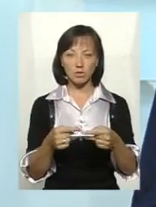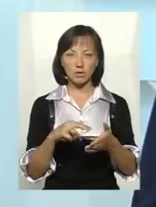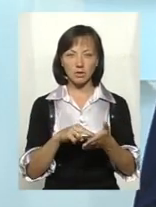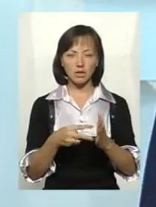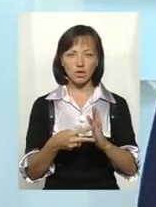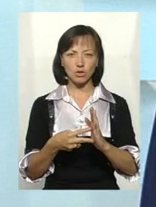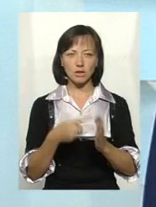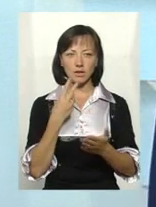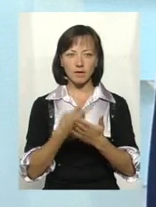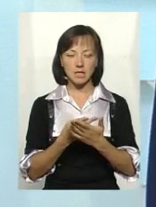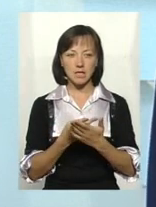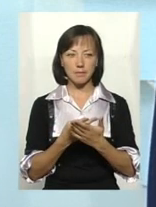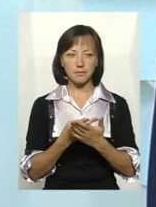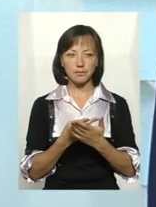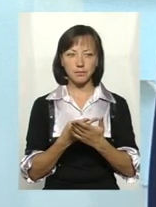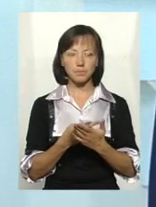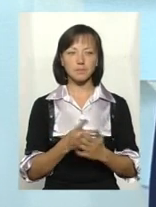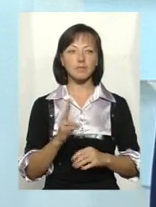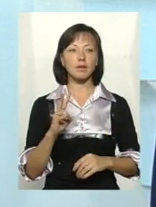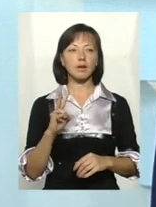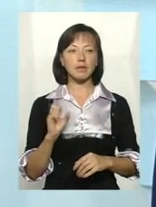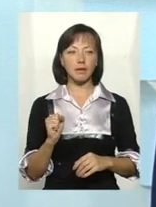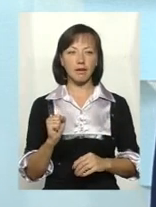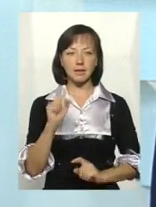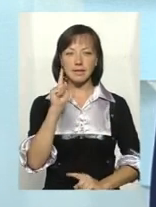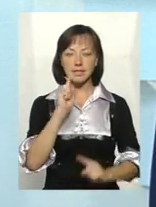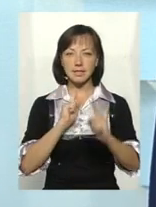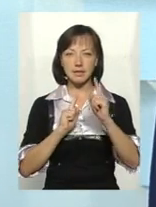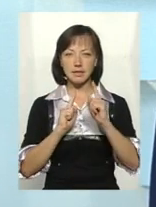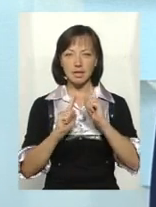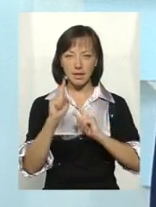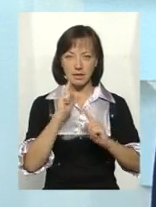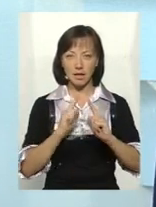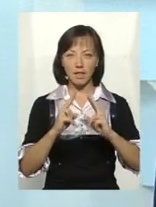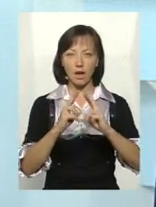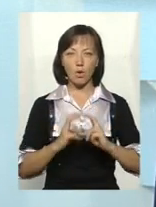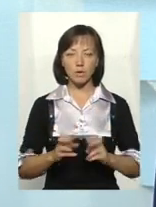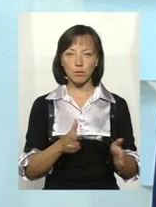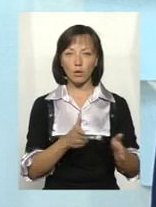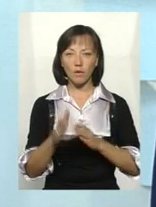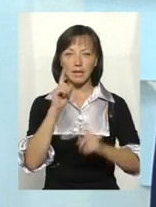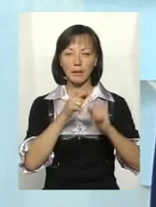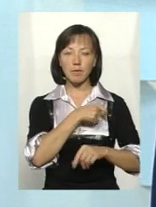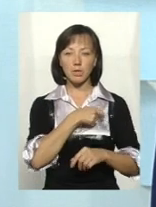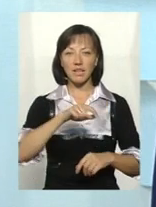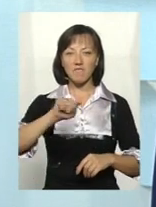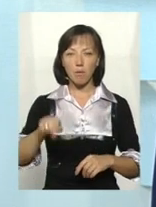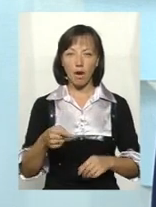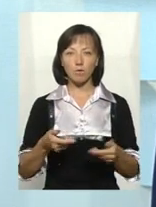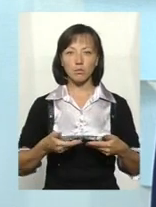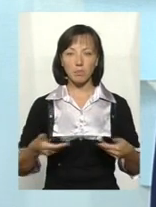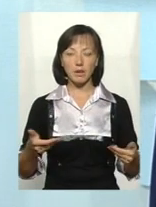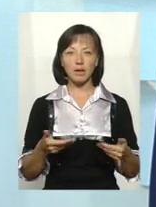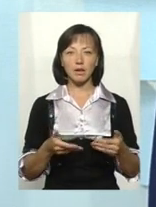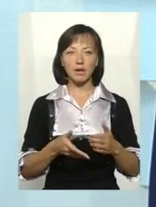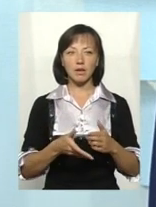стратегічно. Дивіться, на сесіях, на розглядах підготовки сесій, депутати вимагають, що ми